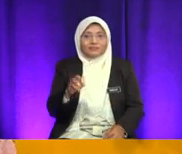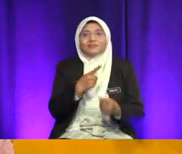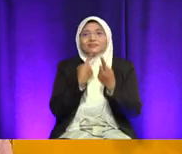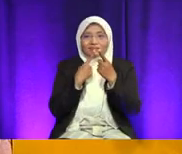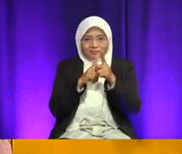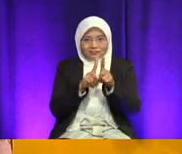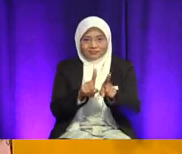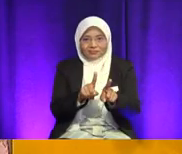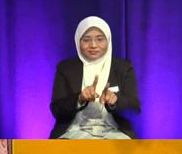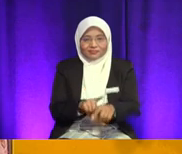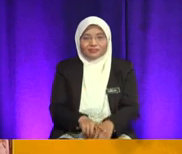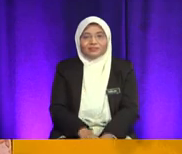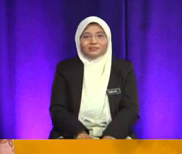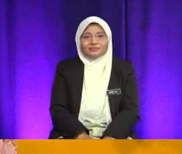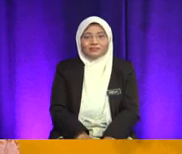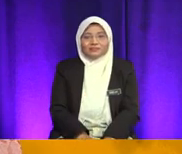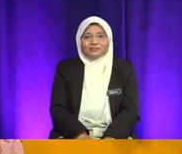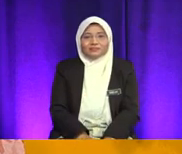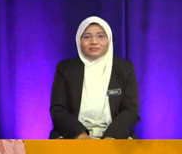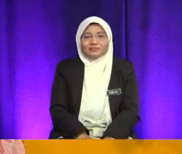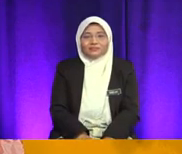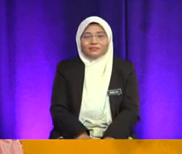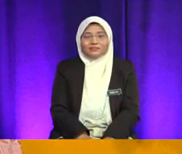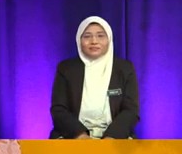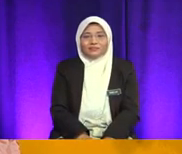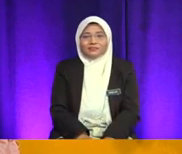Oke Anwari dan juga Harris